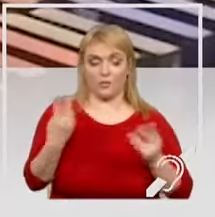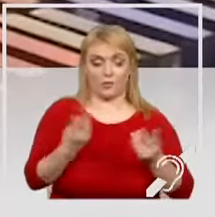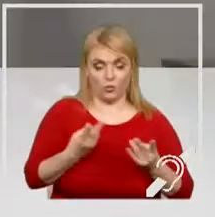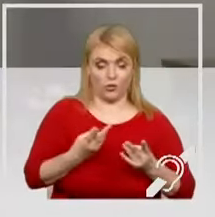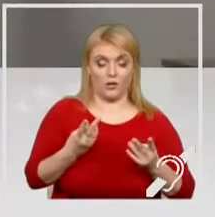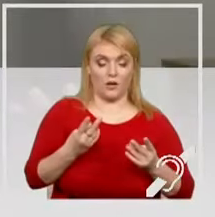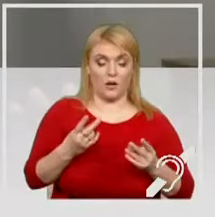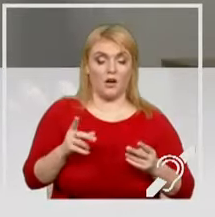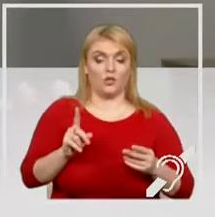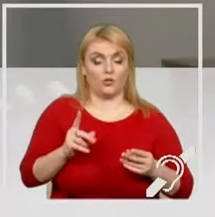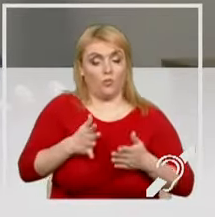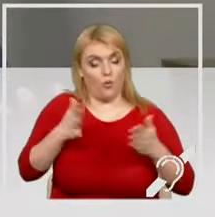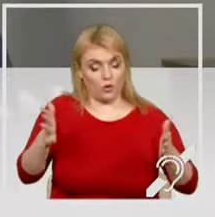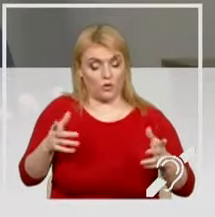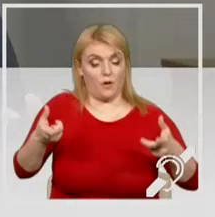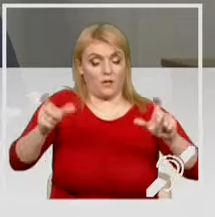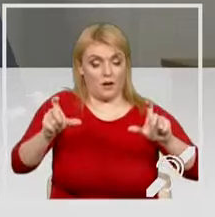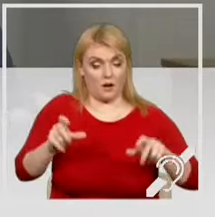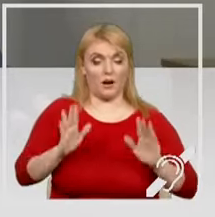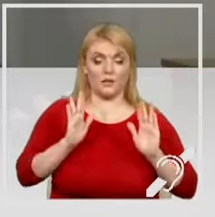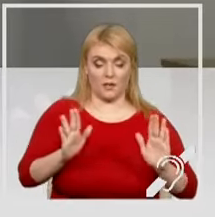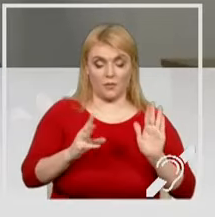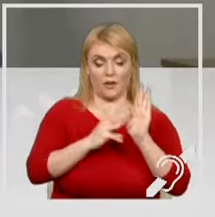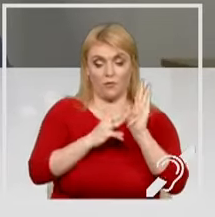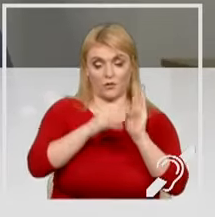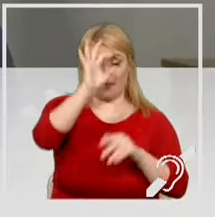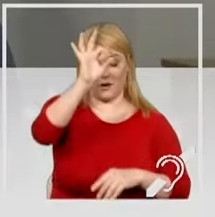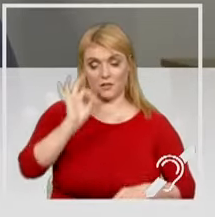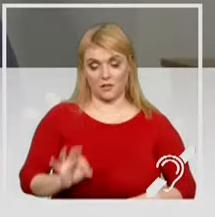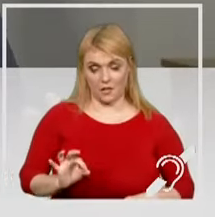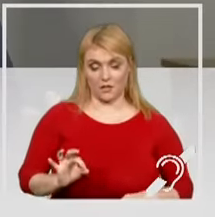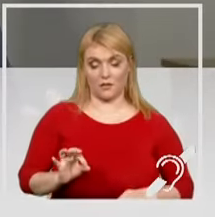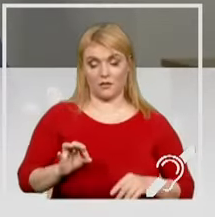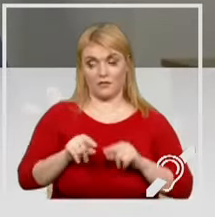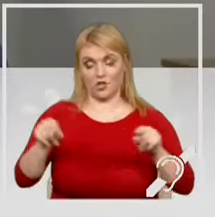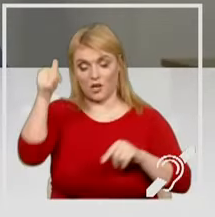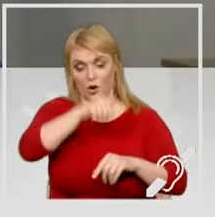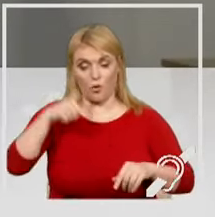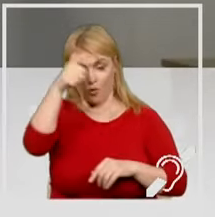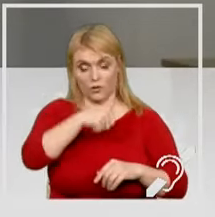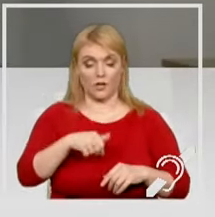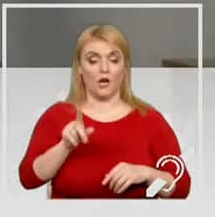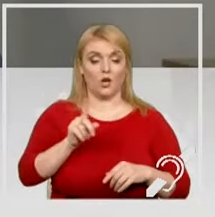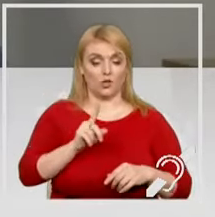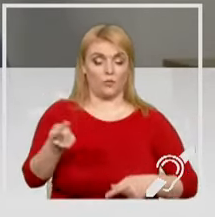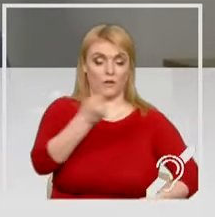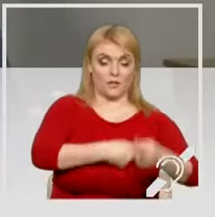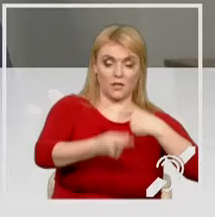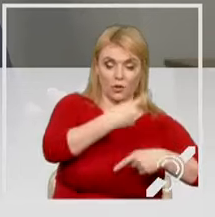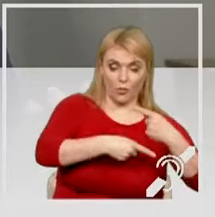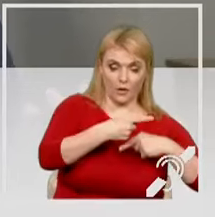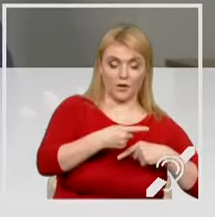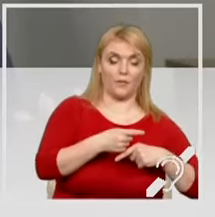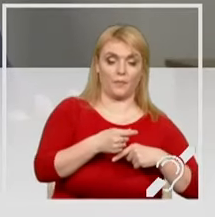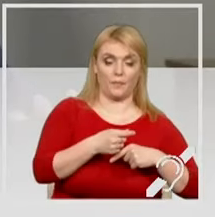creștere accelerată de cel puțin 8% anual pentru ca să recuperăm